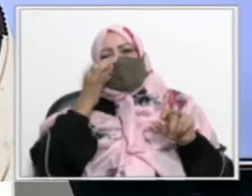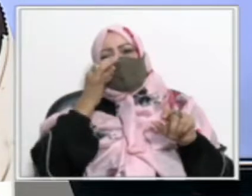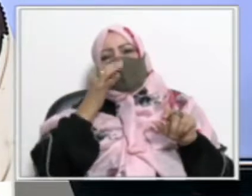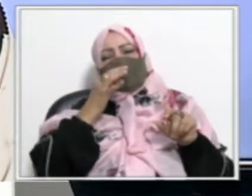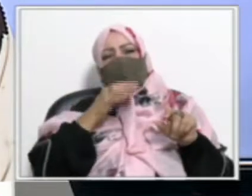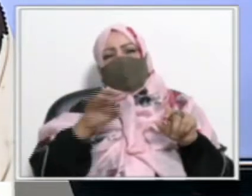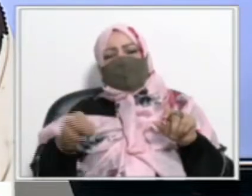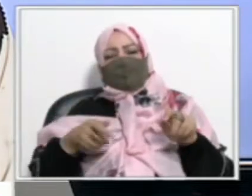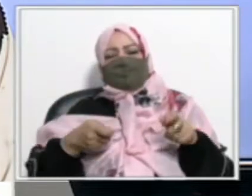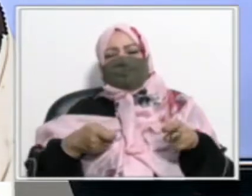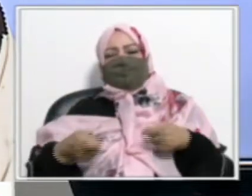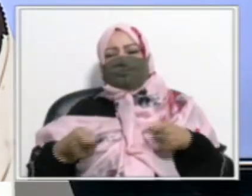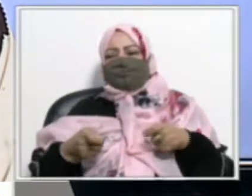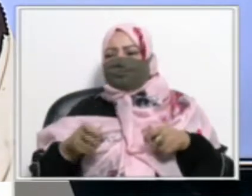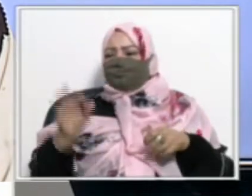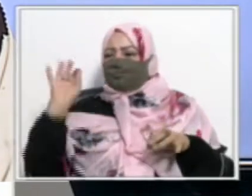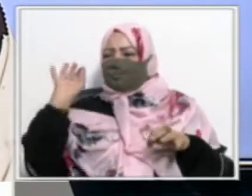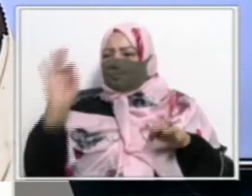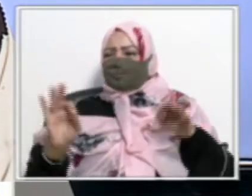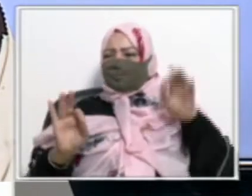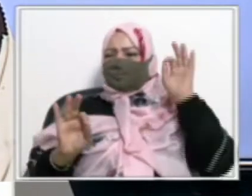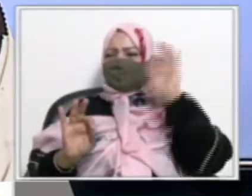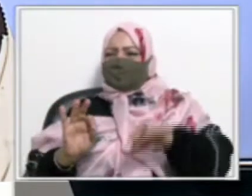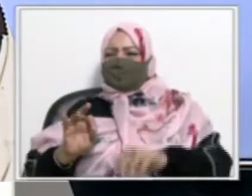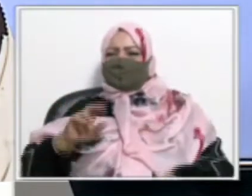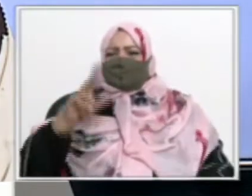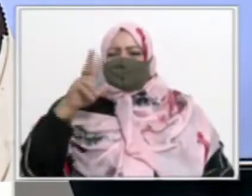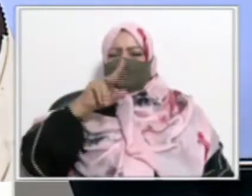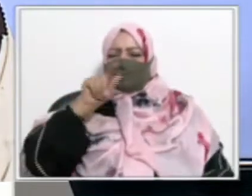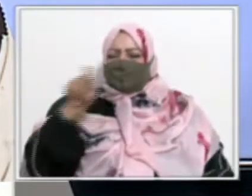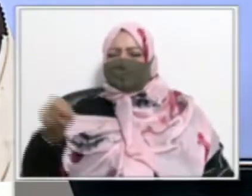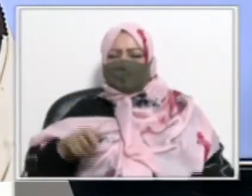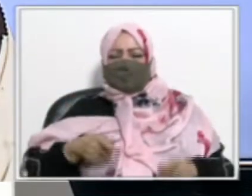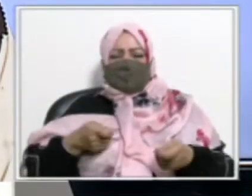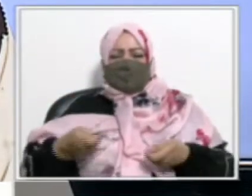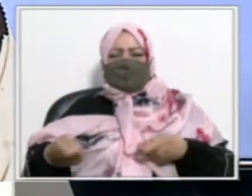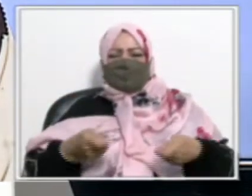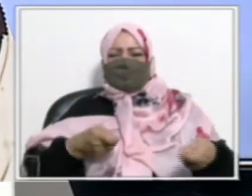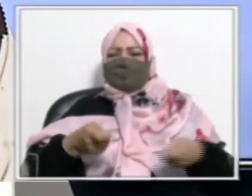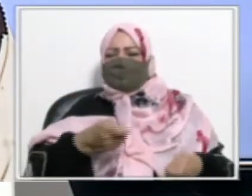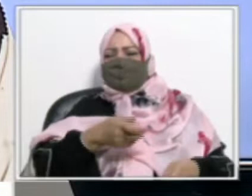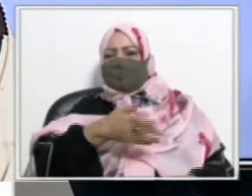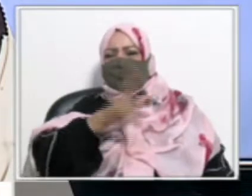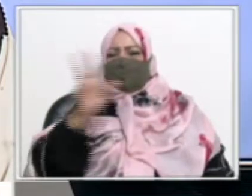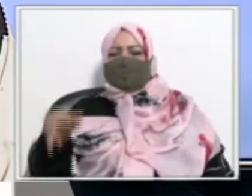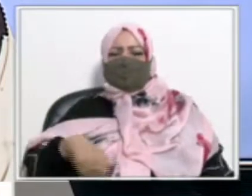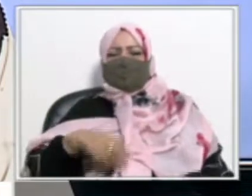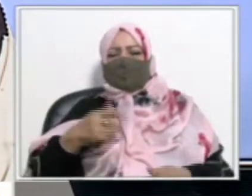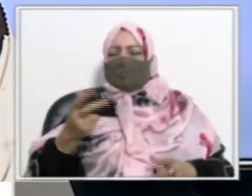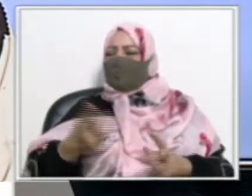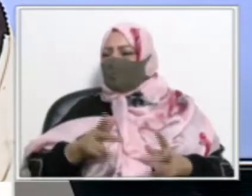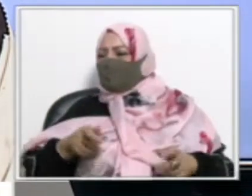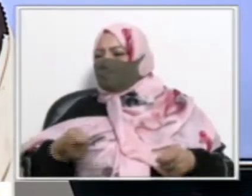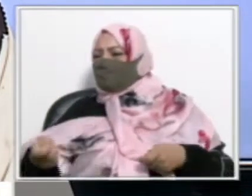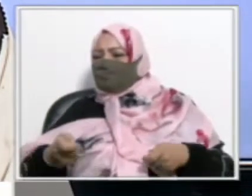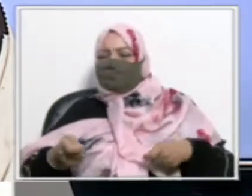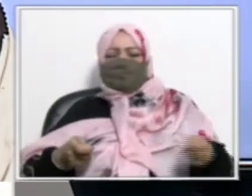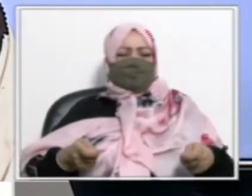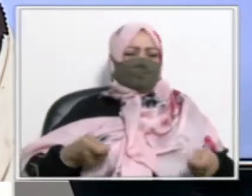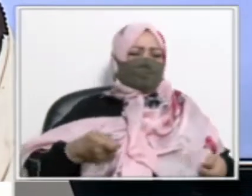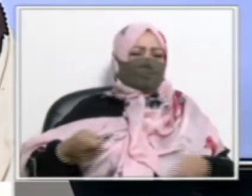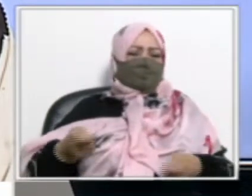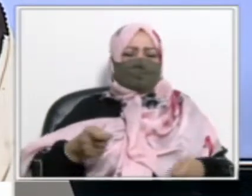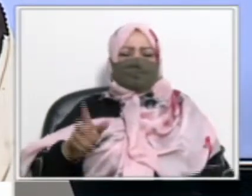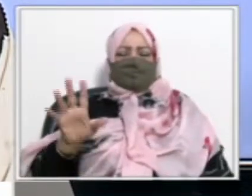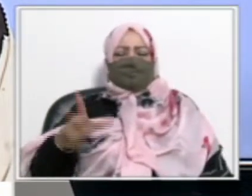الدول، وكثير من الناس ينتبه إليها ويستمع إليها بالساعات الطويلة، فيخرج عقله مشوش